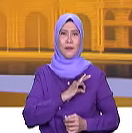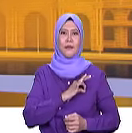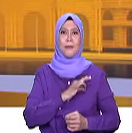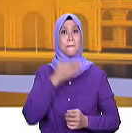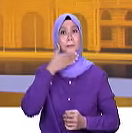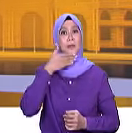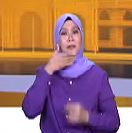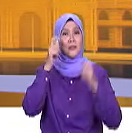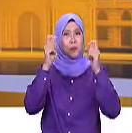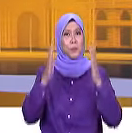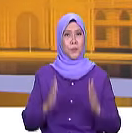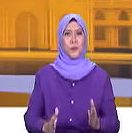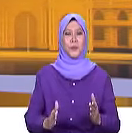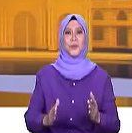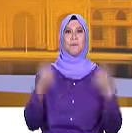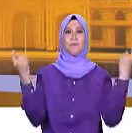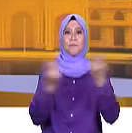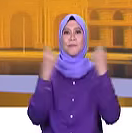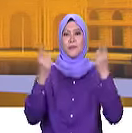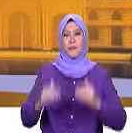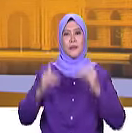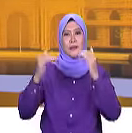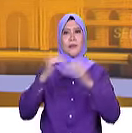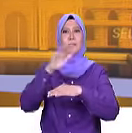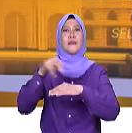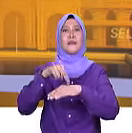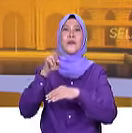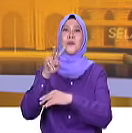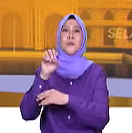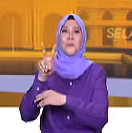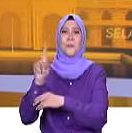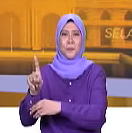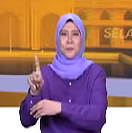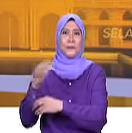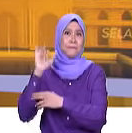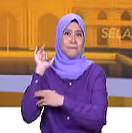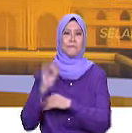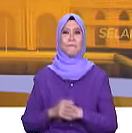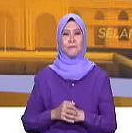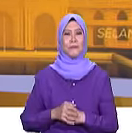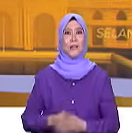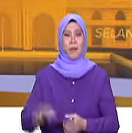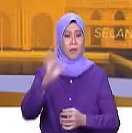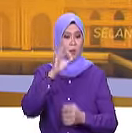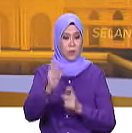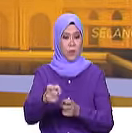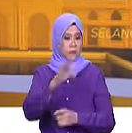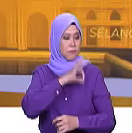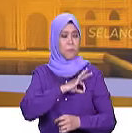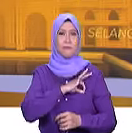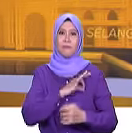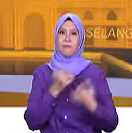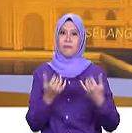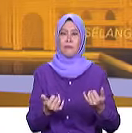sempena sambutan Hari Peneroka FEDA Peringkat Kebangsaan 2021 semalam. Menyifatkan anugerah tersebut sebagai penyuntik